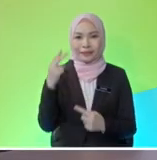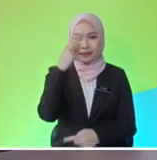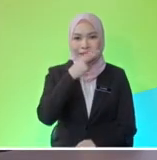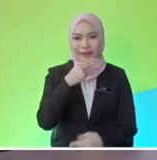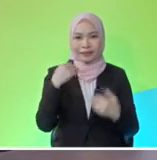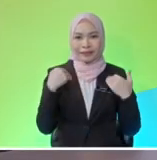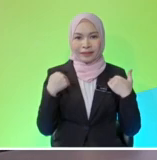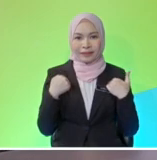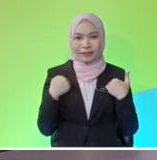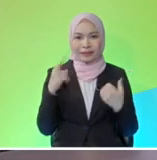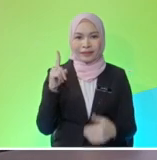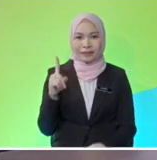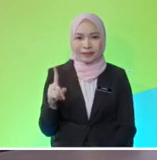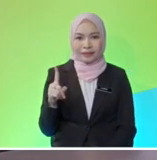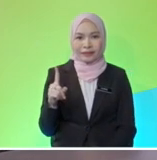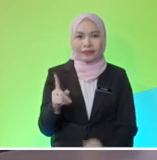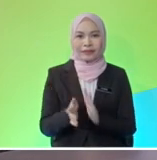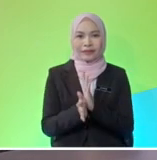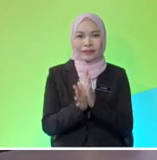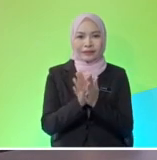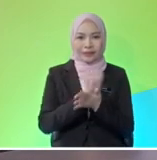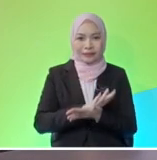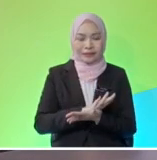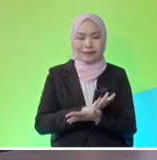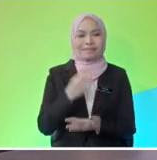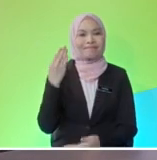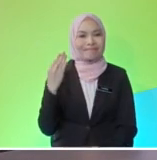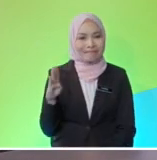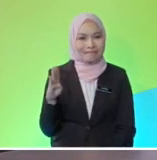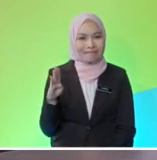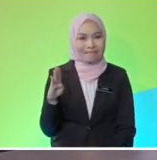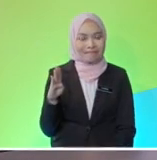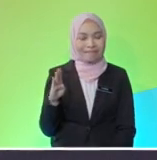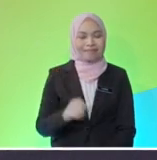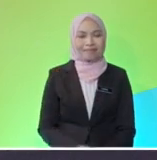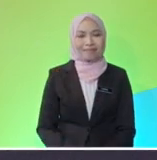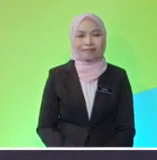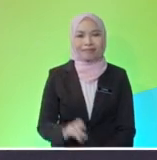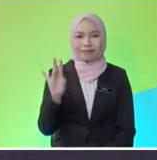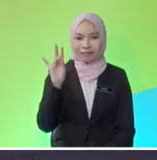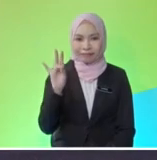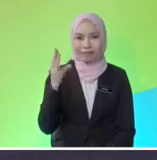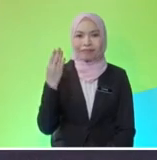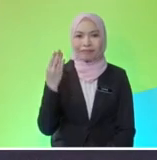dah jadi 17. Sekarang kita tambah lagi yang ini. Ini